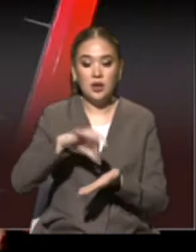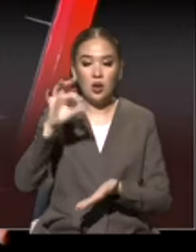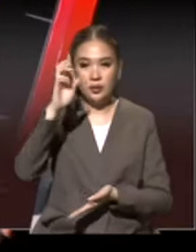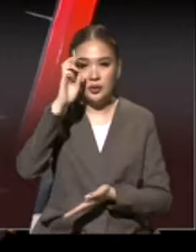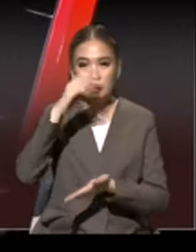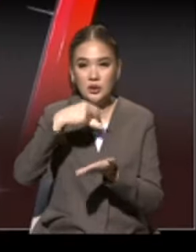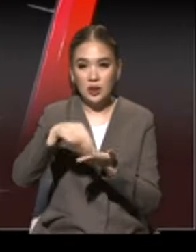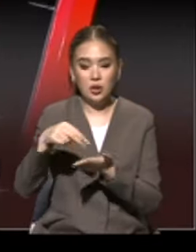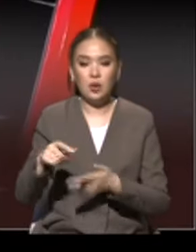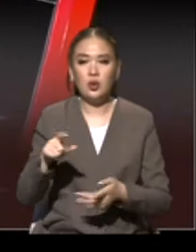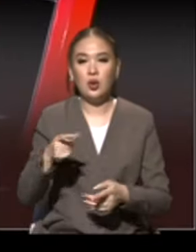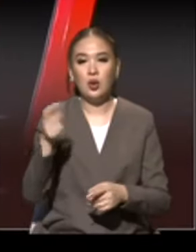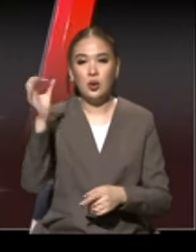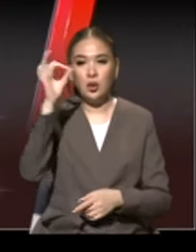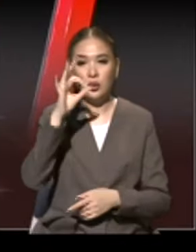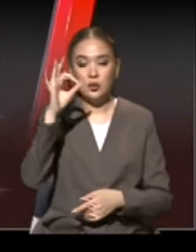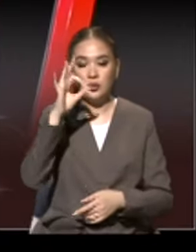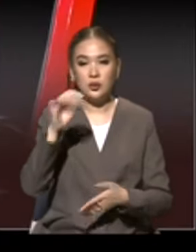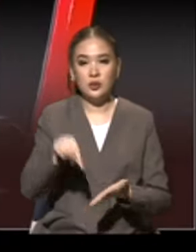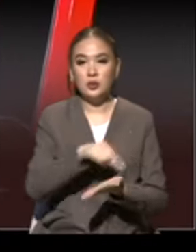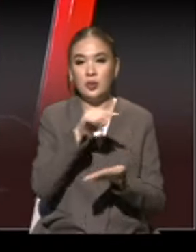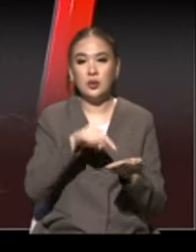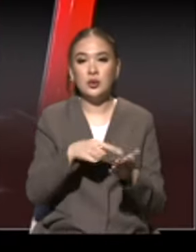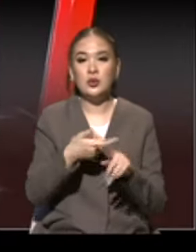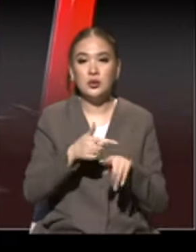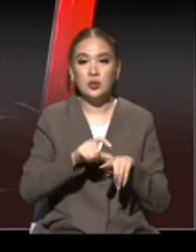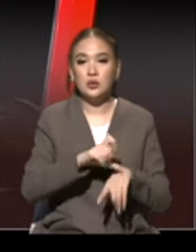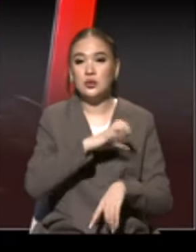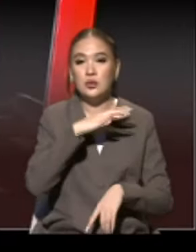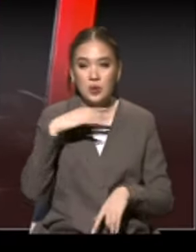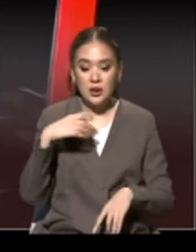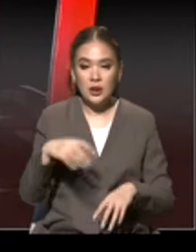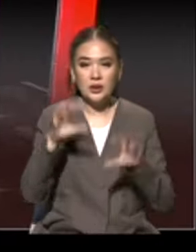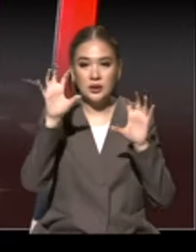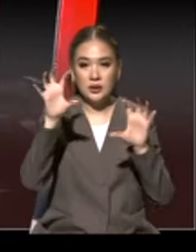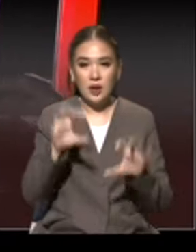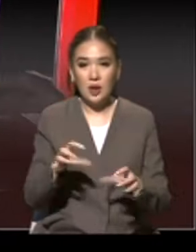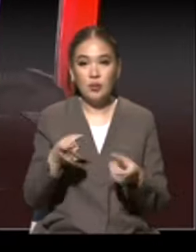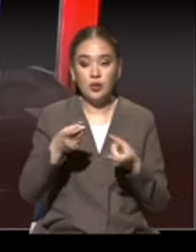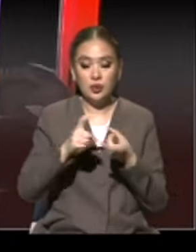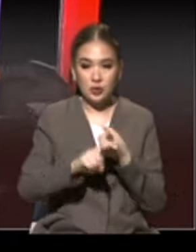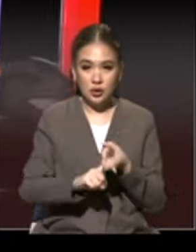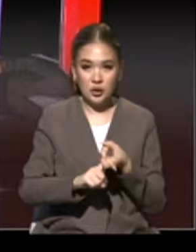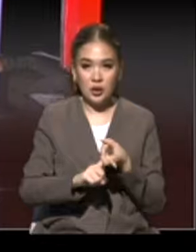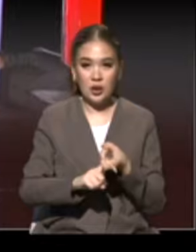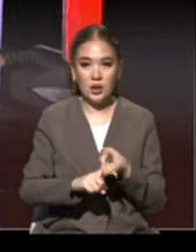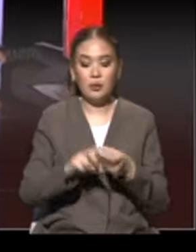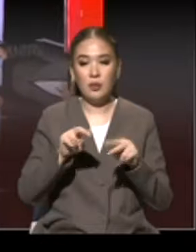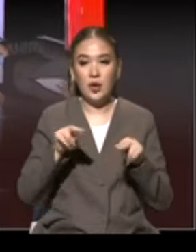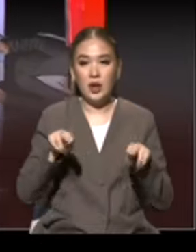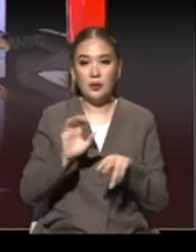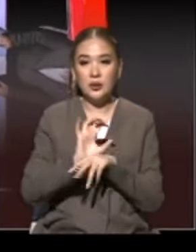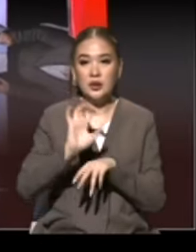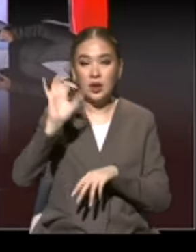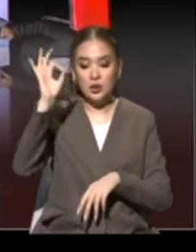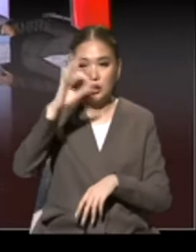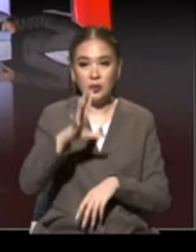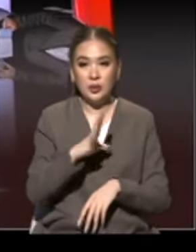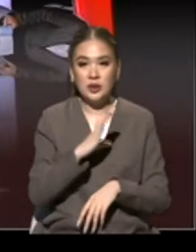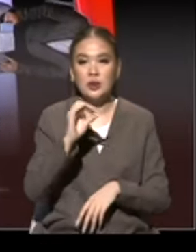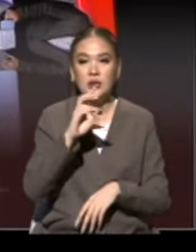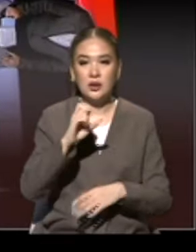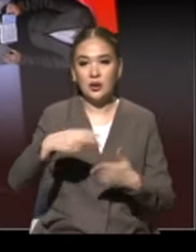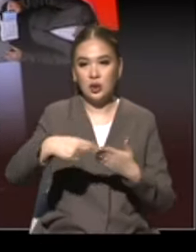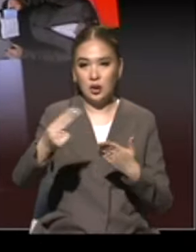қатысты сұрақтар өте көп. Жаңадан заң жобасы парламент қабырғасында мақұлданды, сенатқа жөнелтілді. Сенат қарап, президент